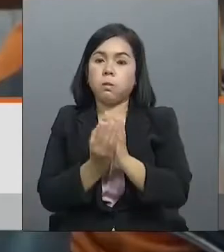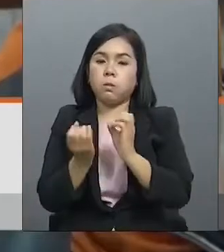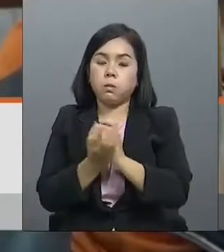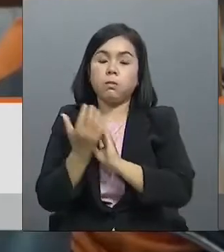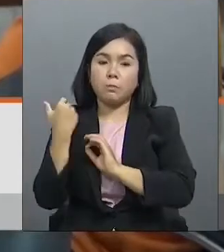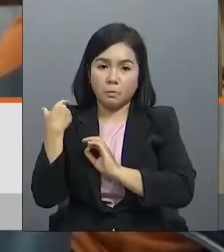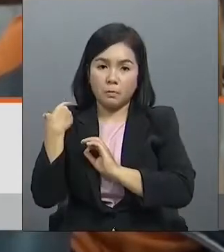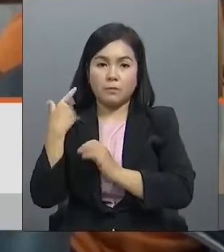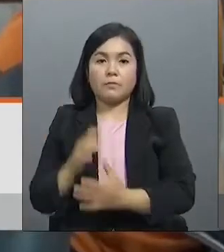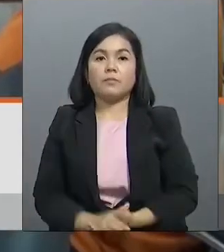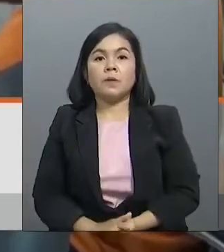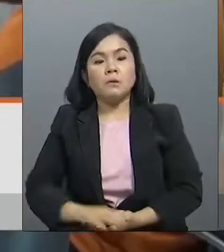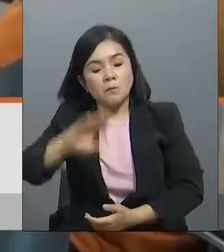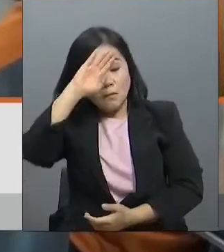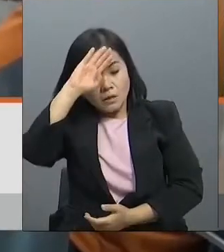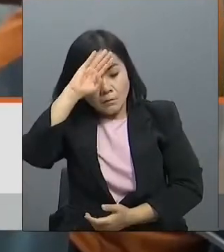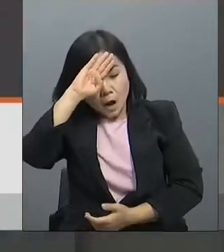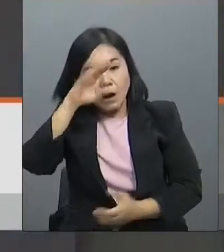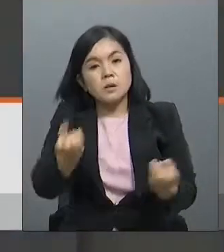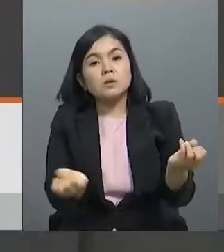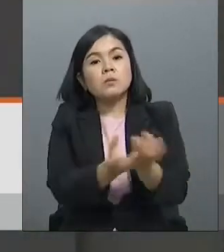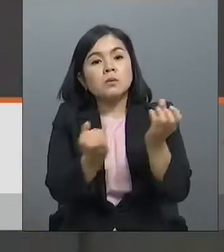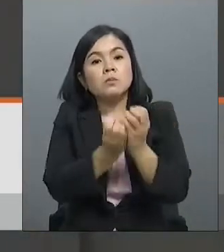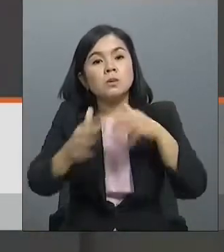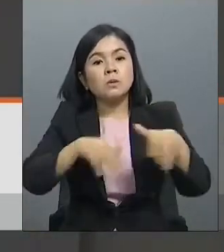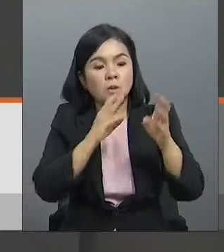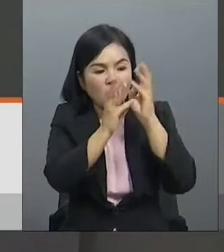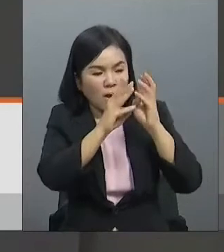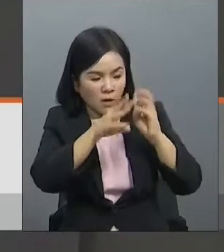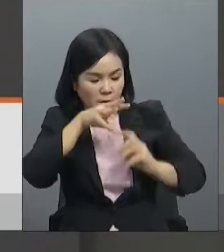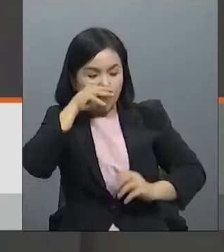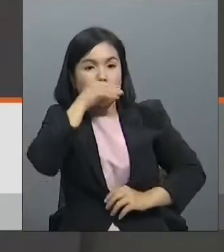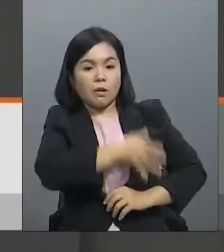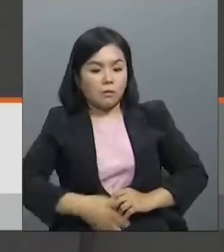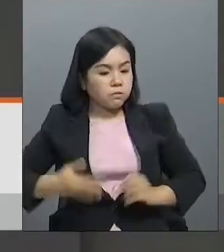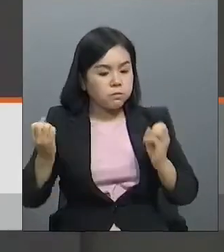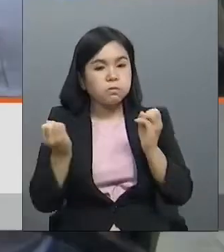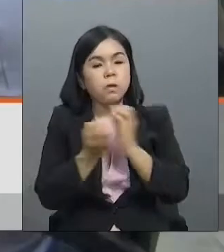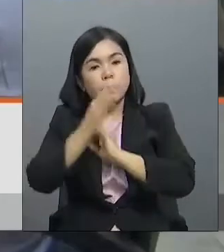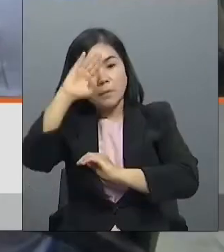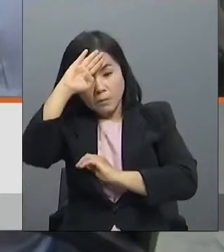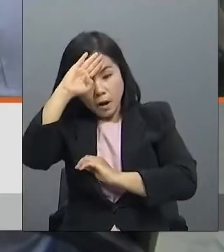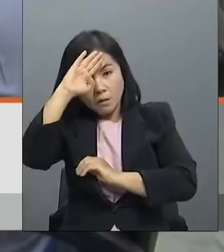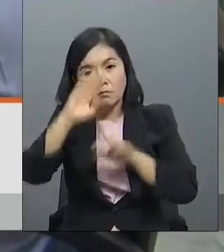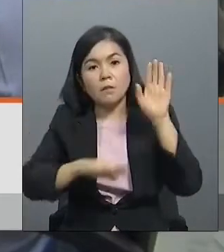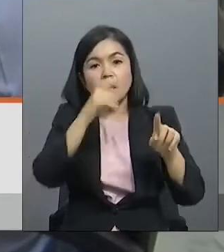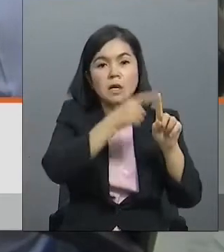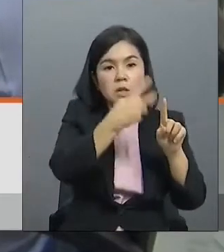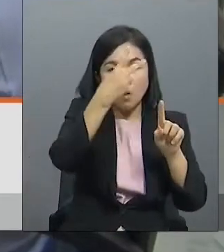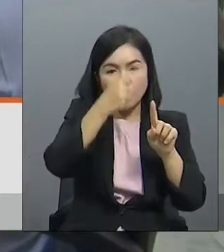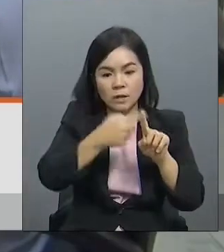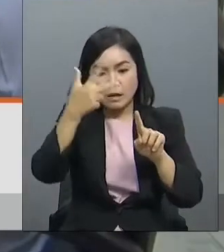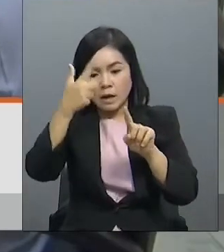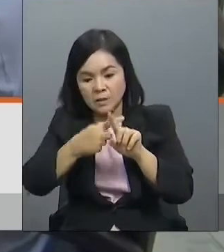การเก็บข้อมูลของโรงพยาบาลเสมิงช่วงเดือนกุมภาพันธ์ถึงเดือนพฤษภาคมพบว่ามีผู้ป่วยที่ได้รับผลกระทบจากฝุ่น